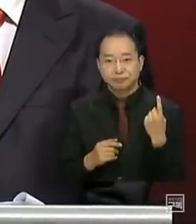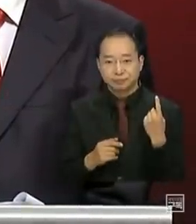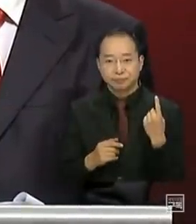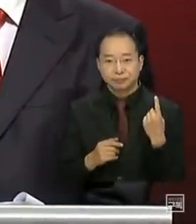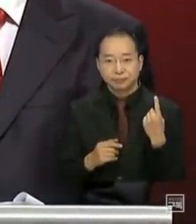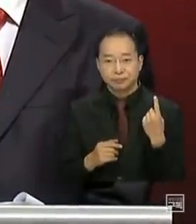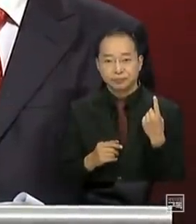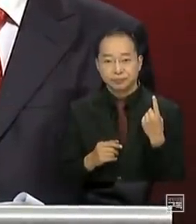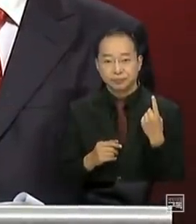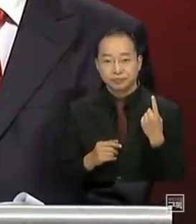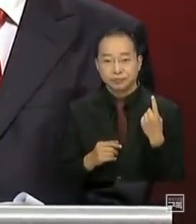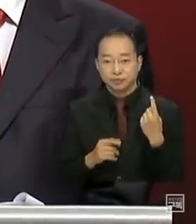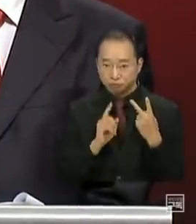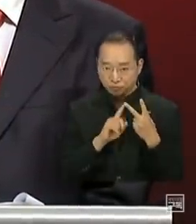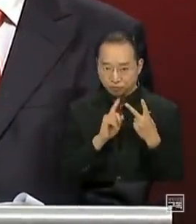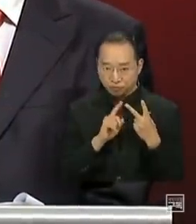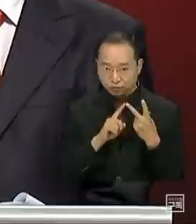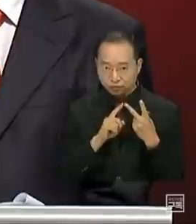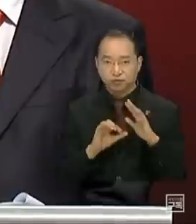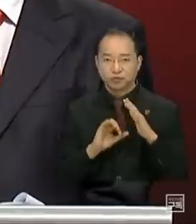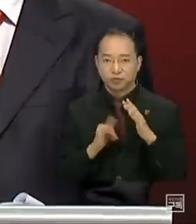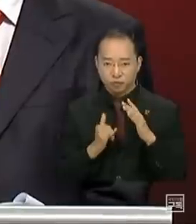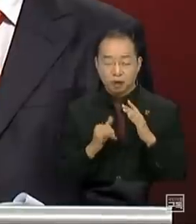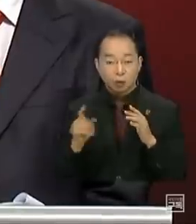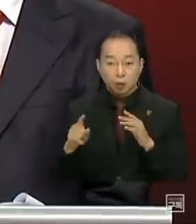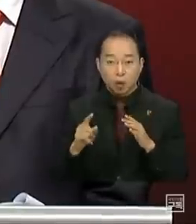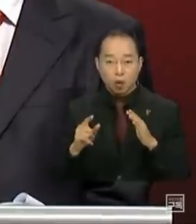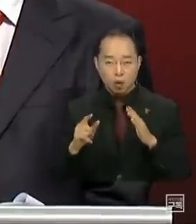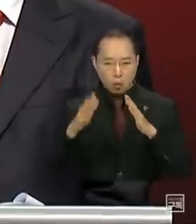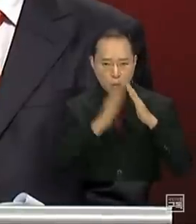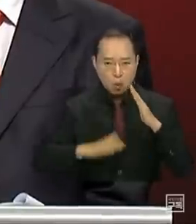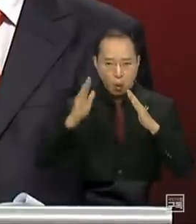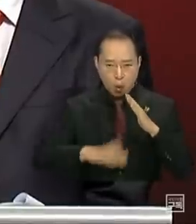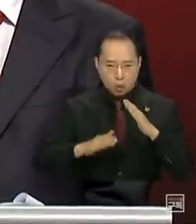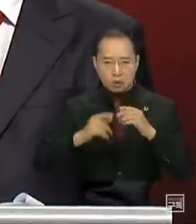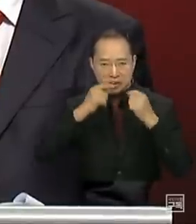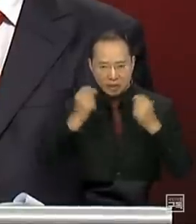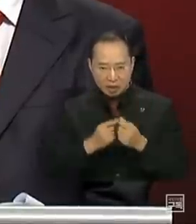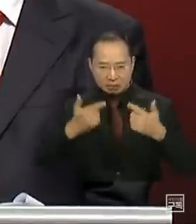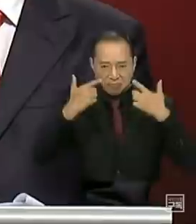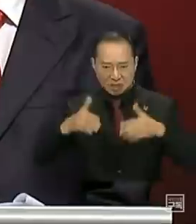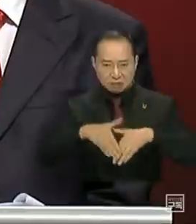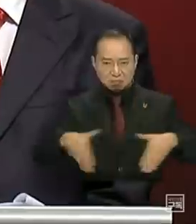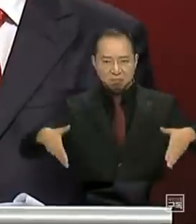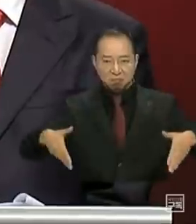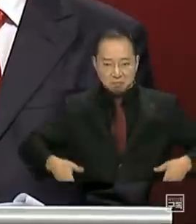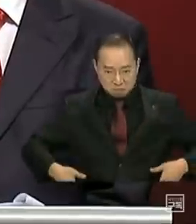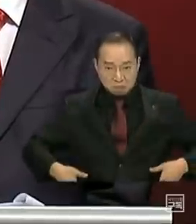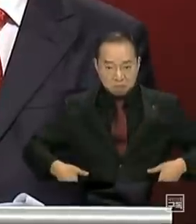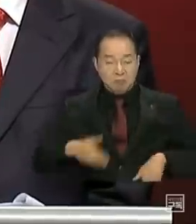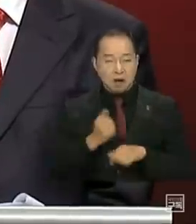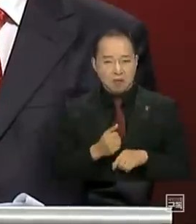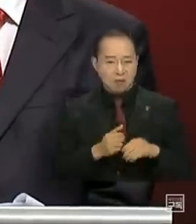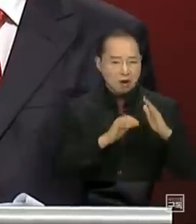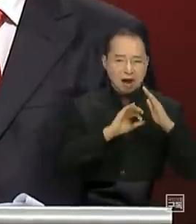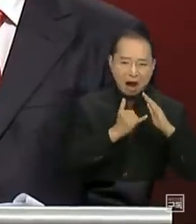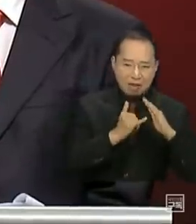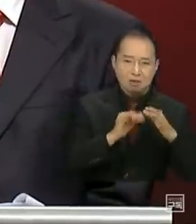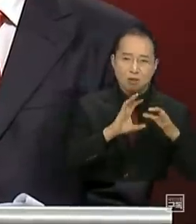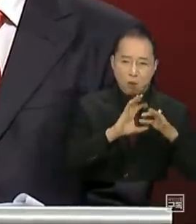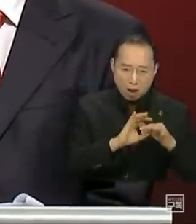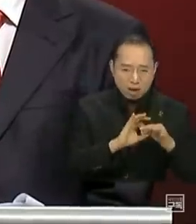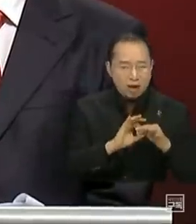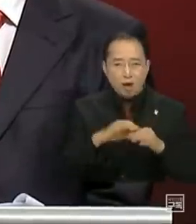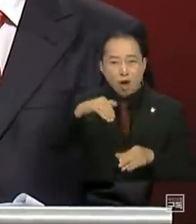된다. 예. 그리고 공사 구분이 되고 예. 가족을 비롯한 가족, 측근, 예. 뭐 선거 공신,